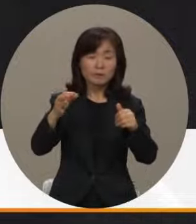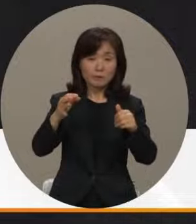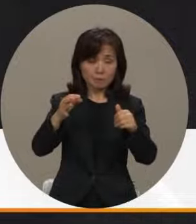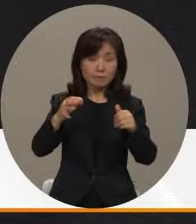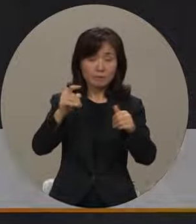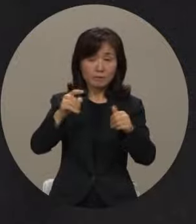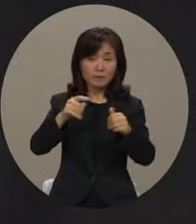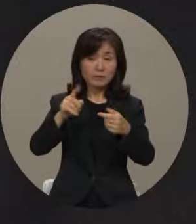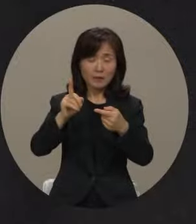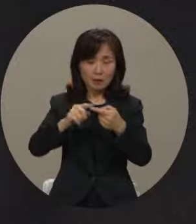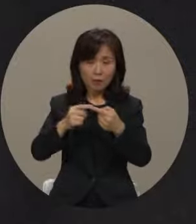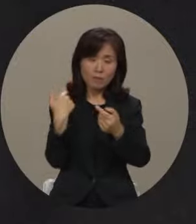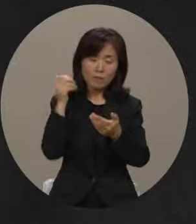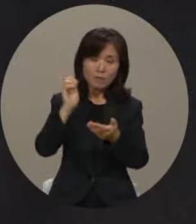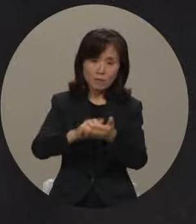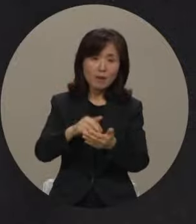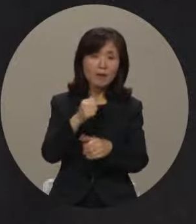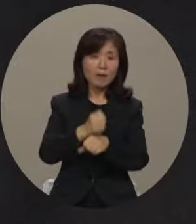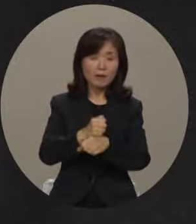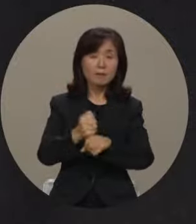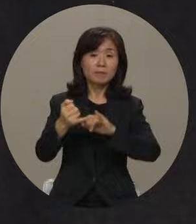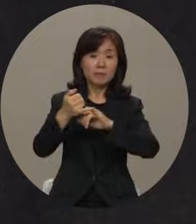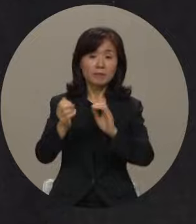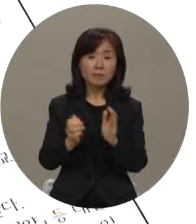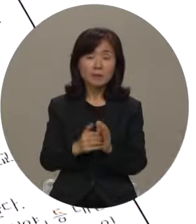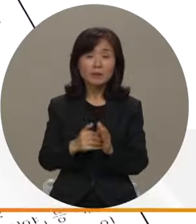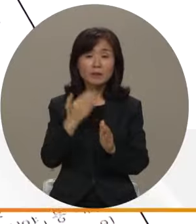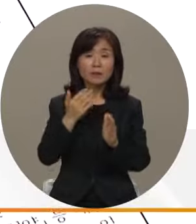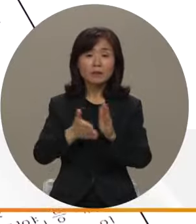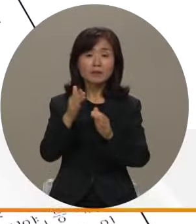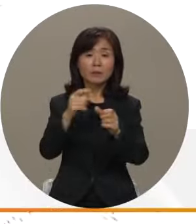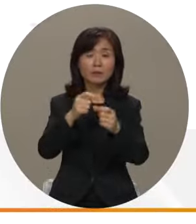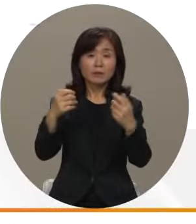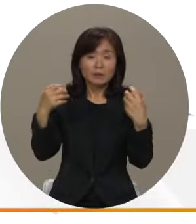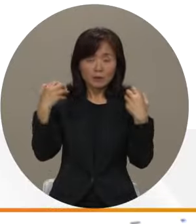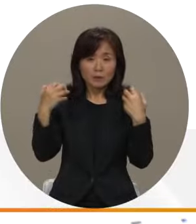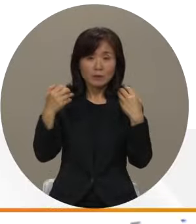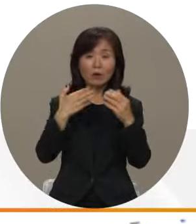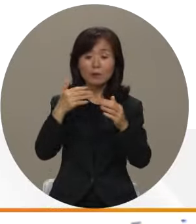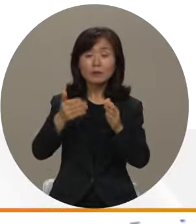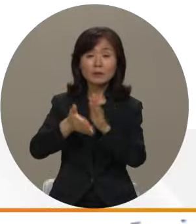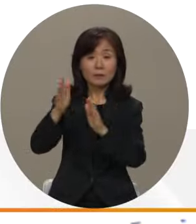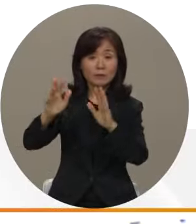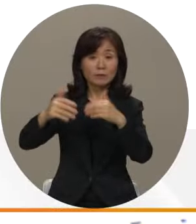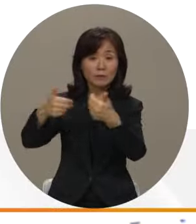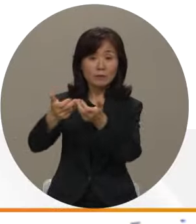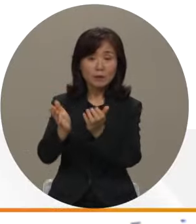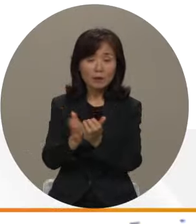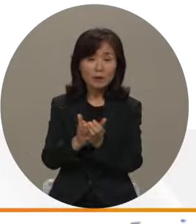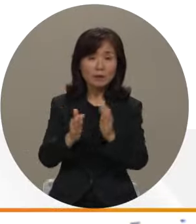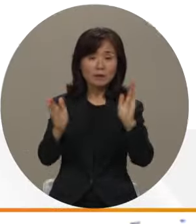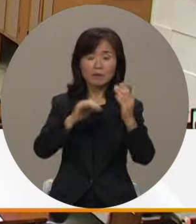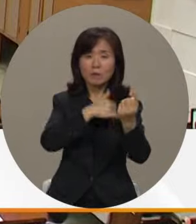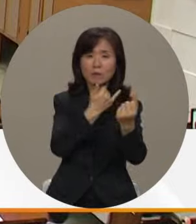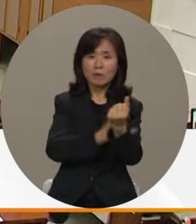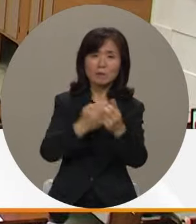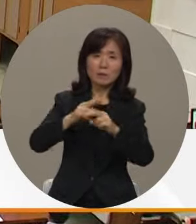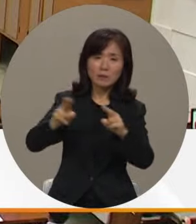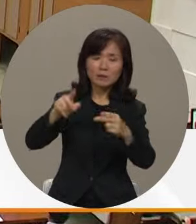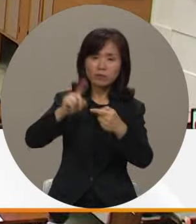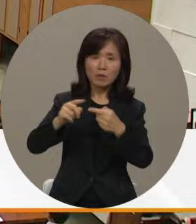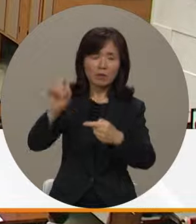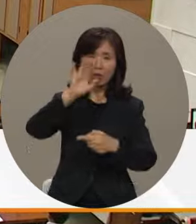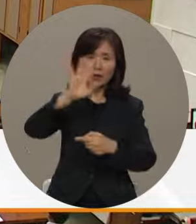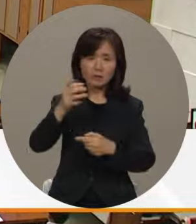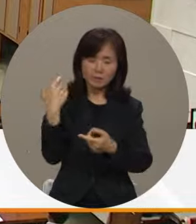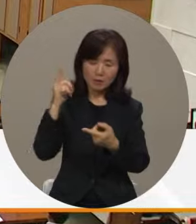드리겠습니다. 서울시의회가 폐지를 추진하고 있는 학생인권조례도 존속시켜야 한다는 입장이어서 당장